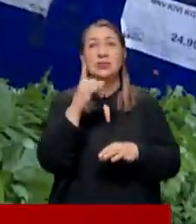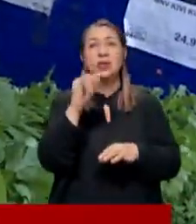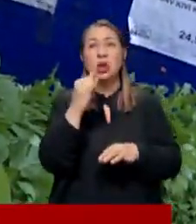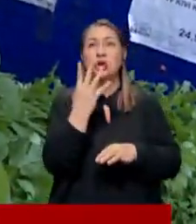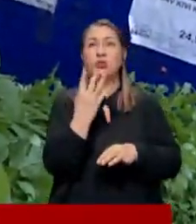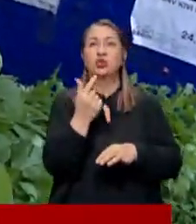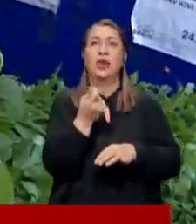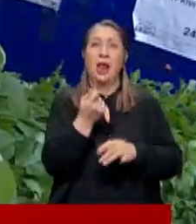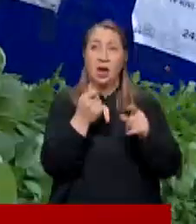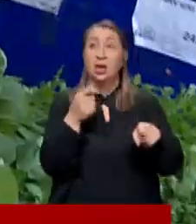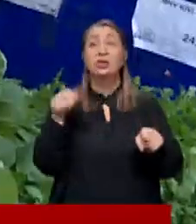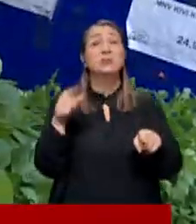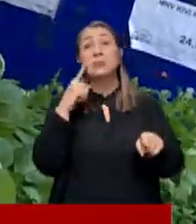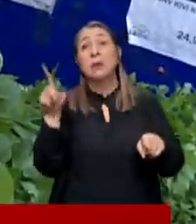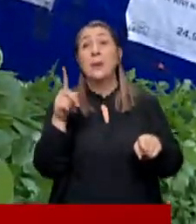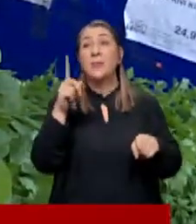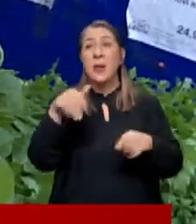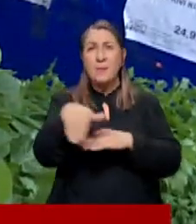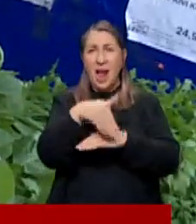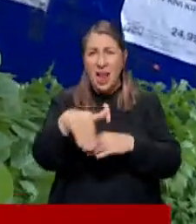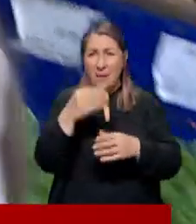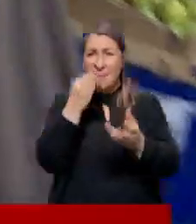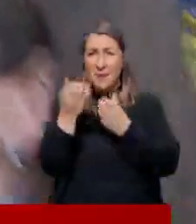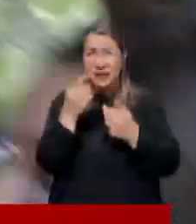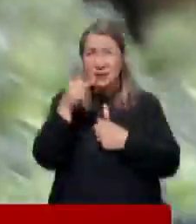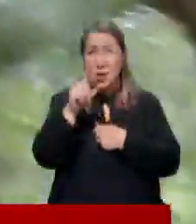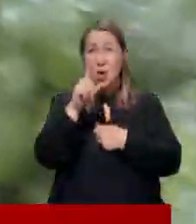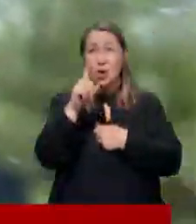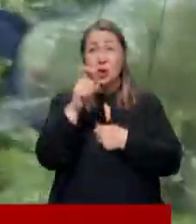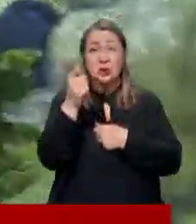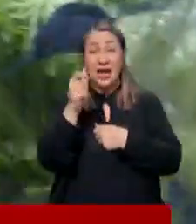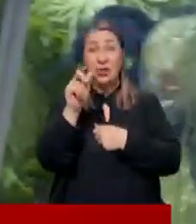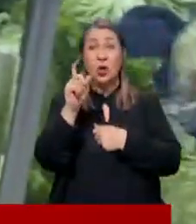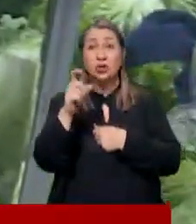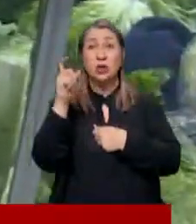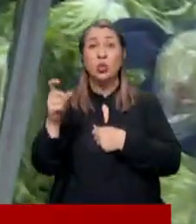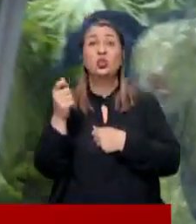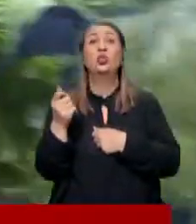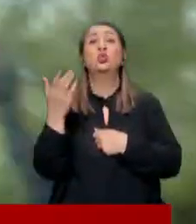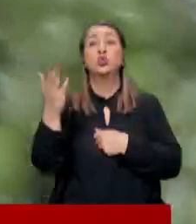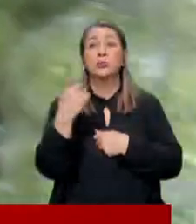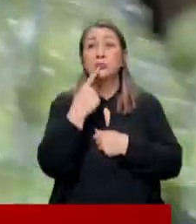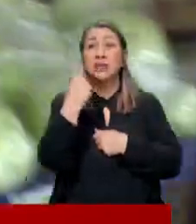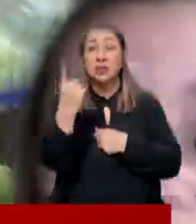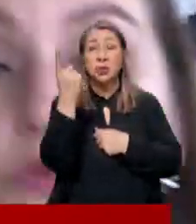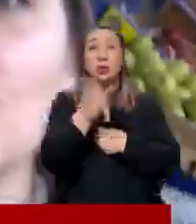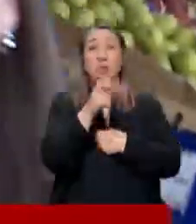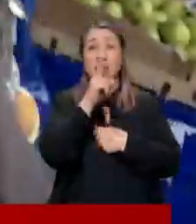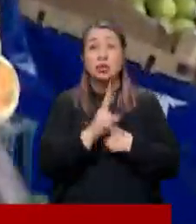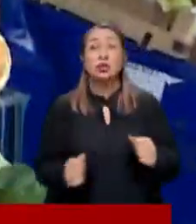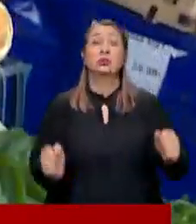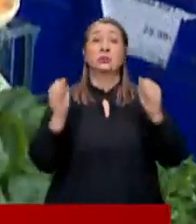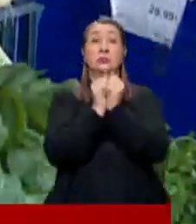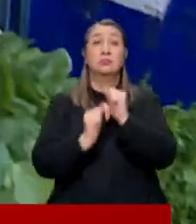kilosu 4,5 liraydı. Şimdi ise bir mahalle marketinde 19 lira 99 kuruş. Bir yılda